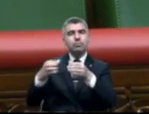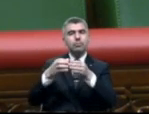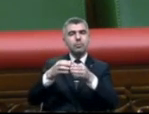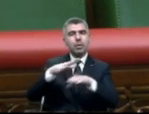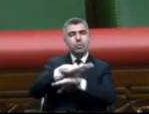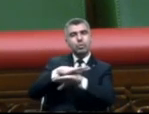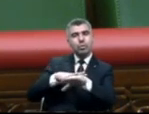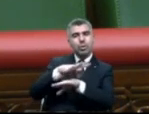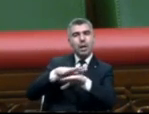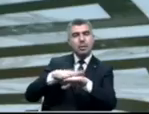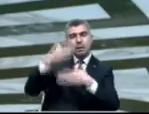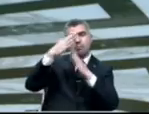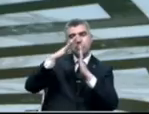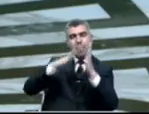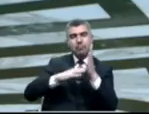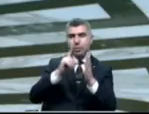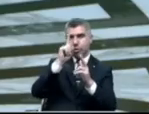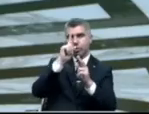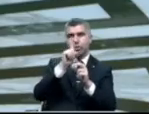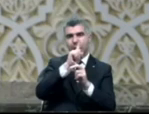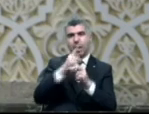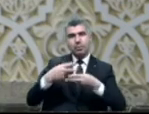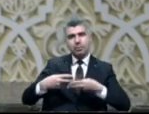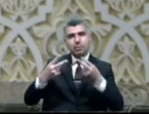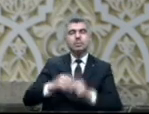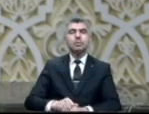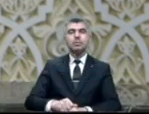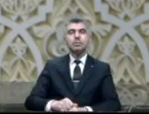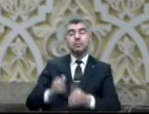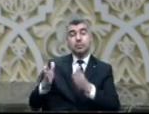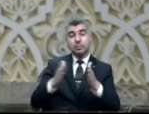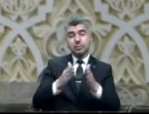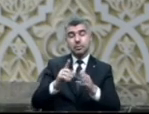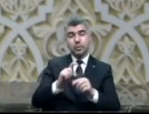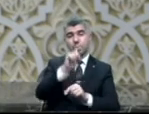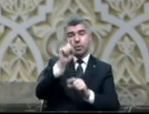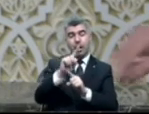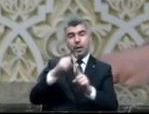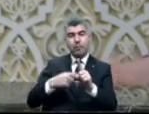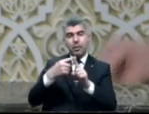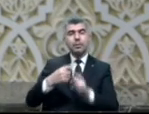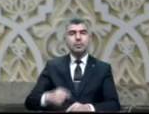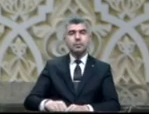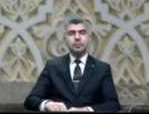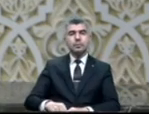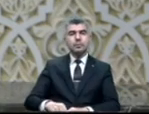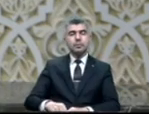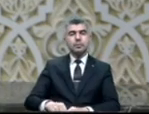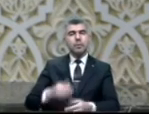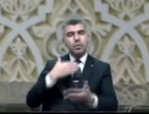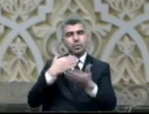جهات المملكة اللي غادي يكون إن شاء الله يتم التنزيل ديالها. شكرا السيد الوزير. تعقيب الفريق المحترم السي بن طالب، تفضلوا.